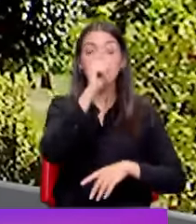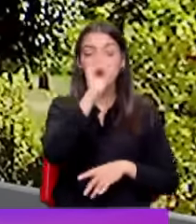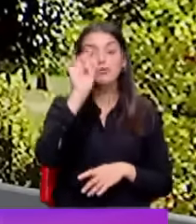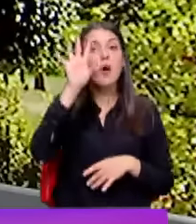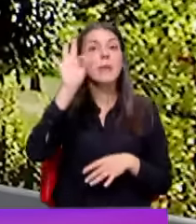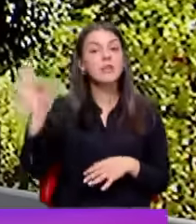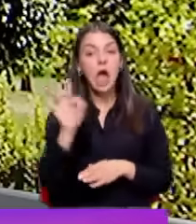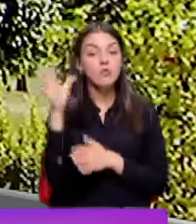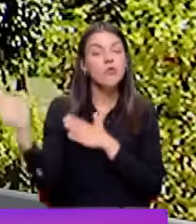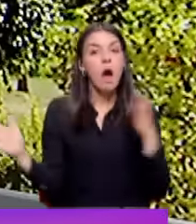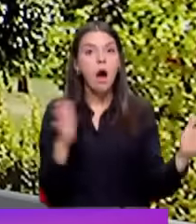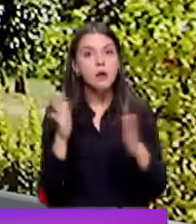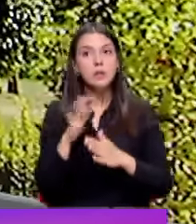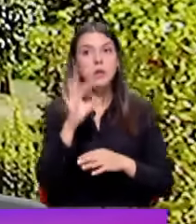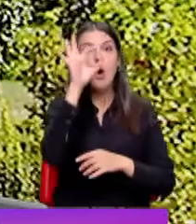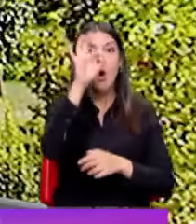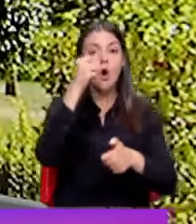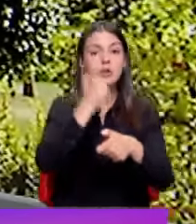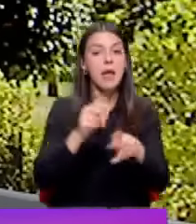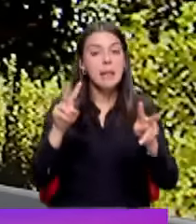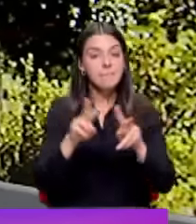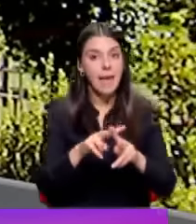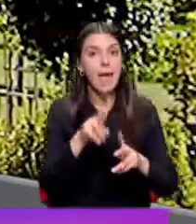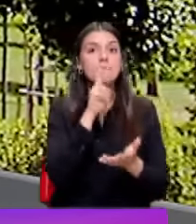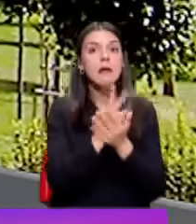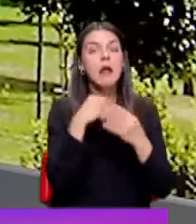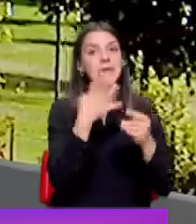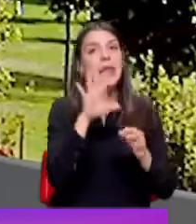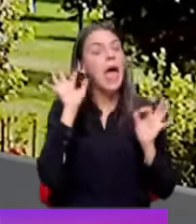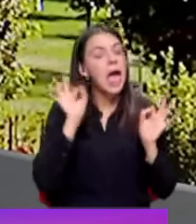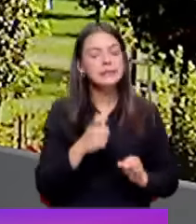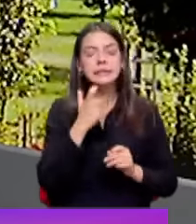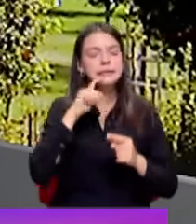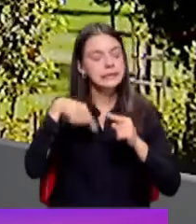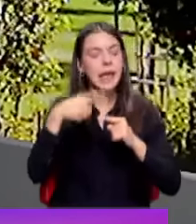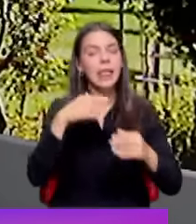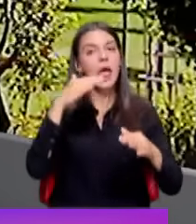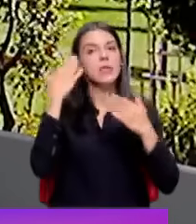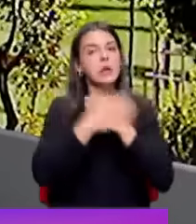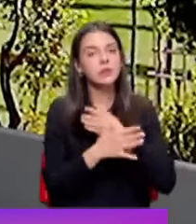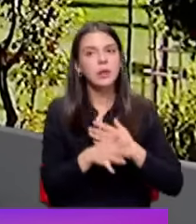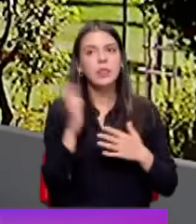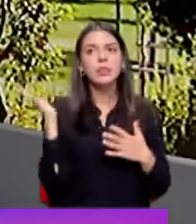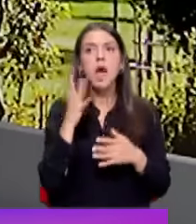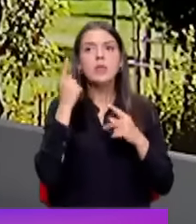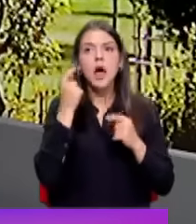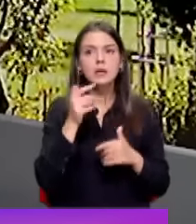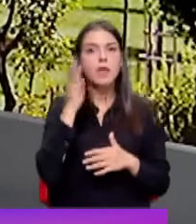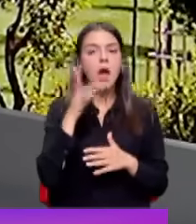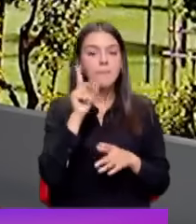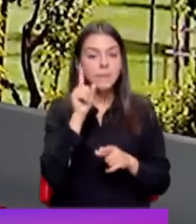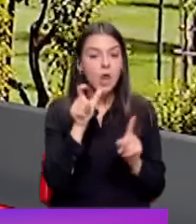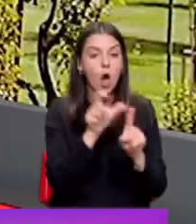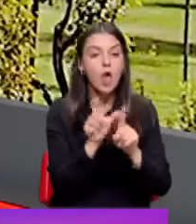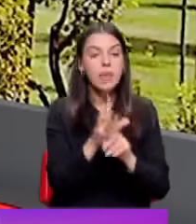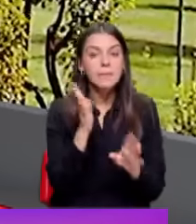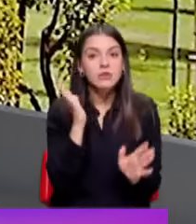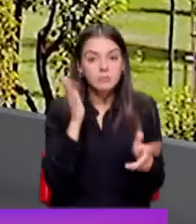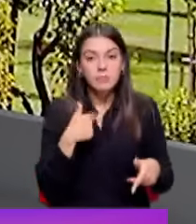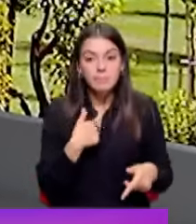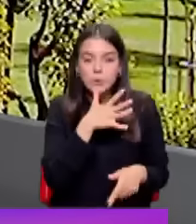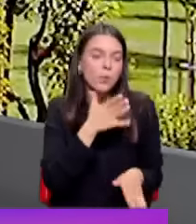Eylül arası OGM tarafından her sene yasaklanır. Yangın riskini azaltmak için daha da benim bildiğim alınmış bir önlem yok.